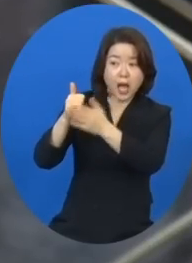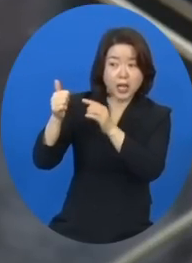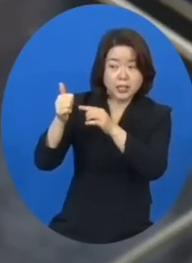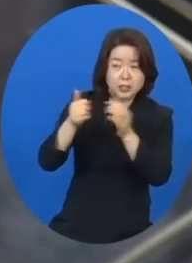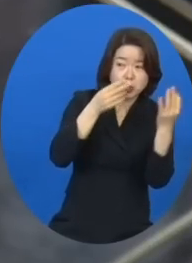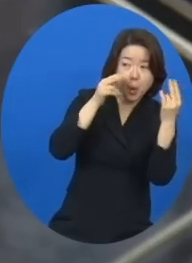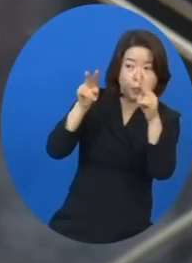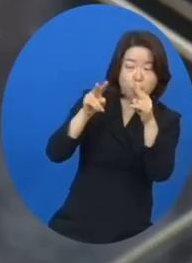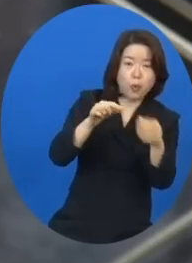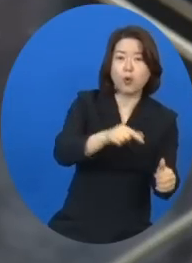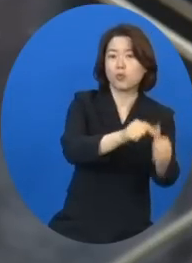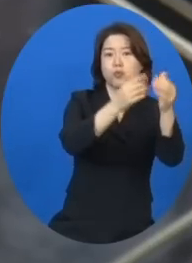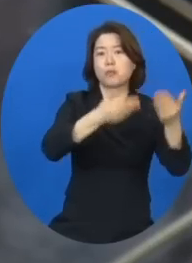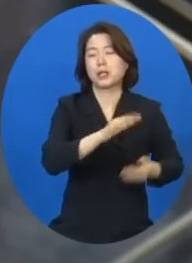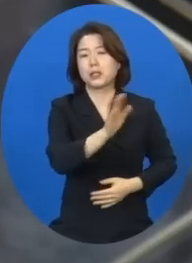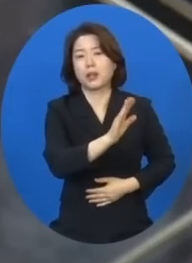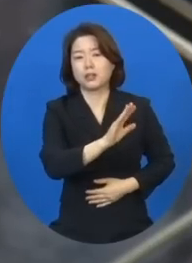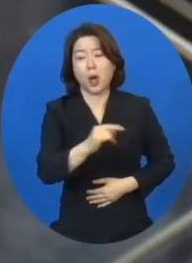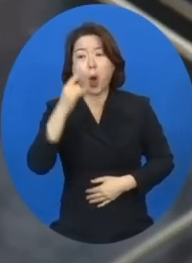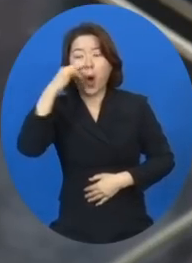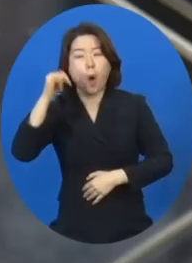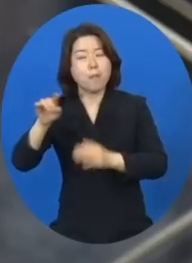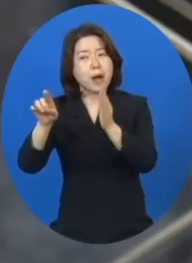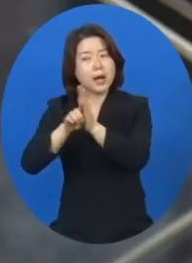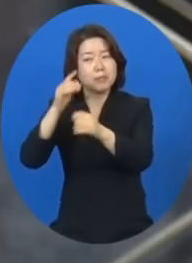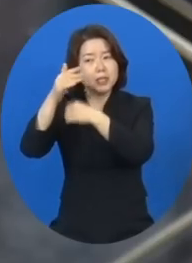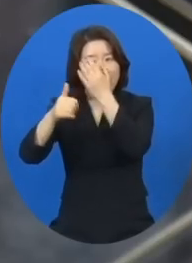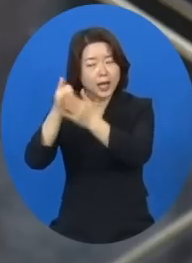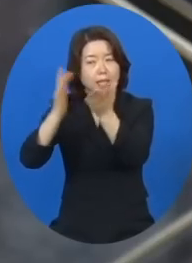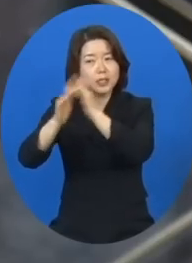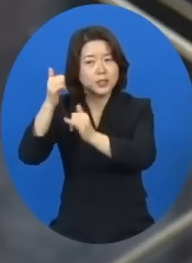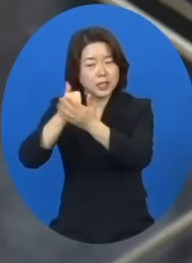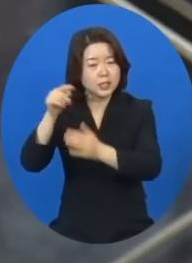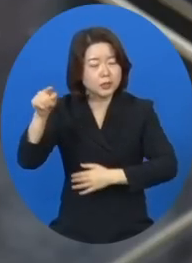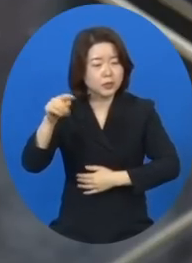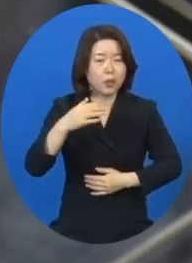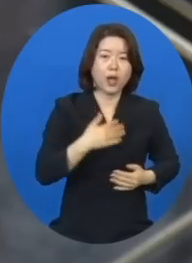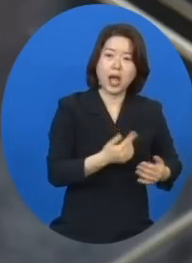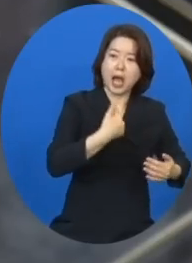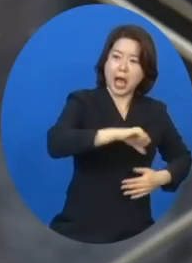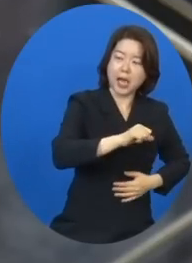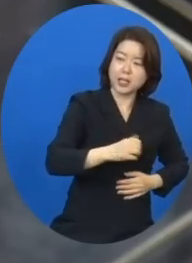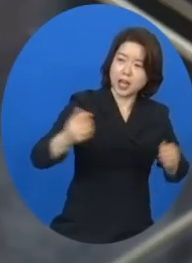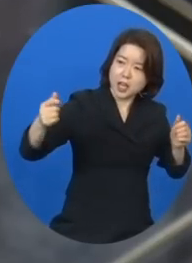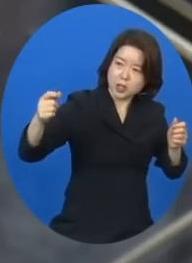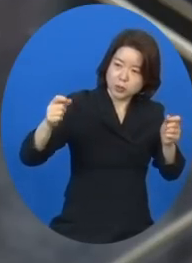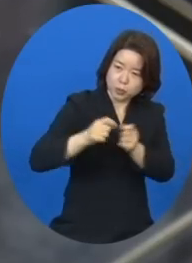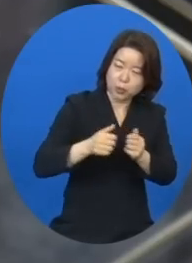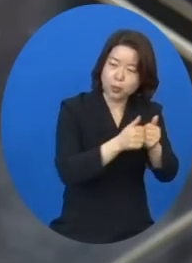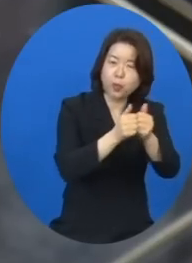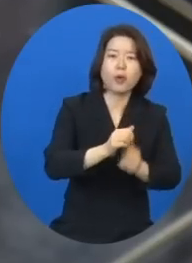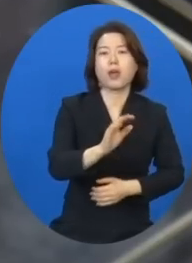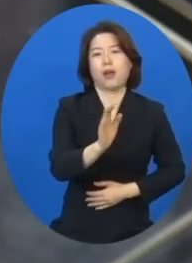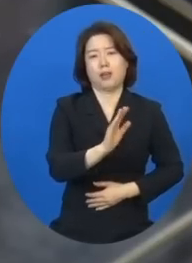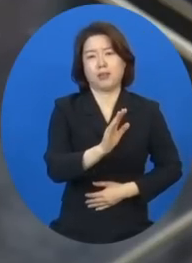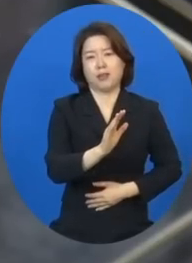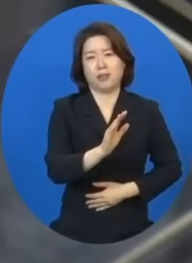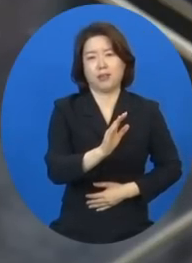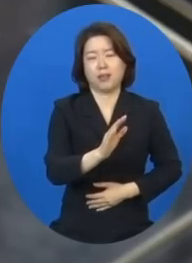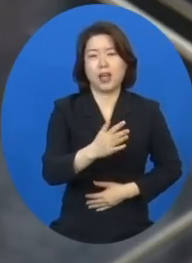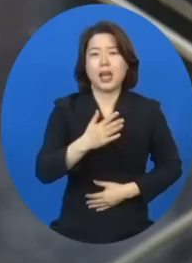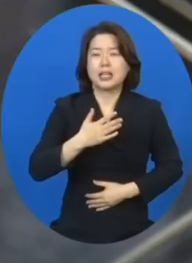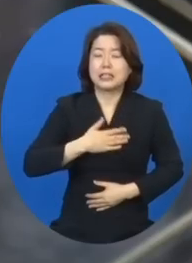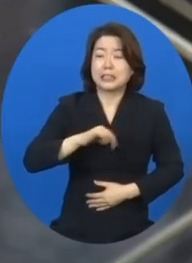없어요. 어머니가 믿는 하나님과 예수님과 동행할 수 없어요. 나의 하나님을, 나의